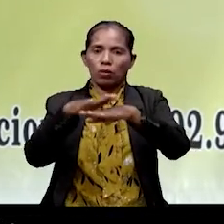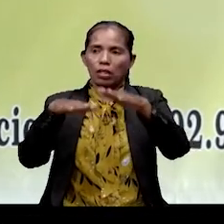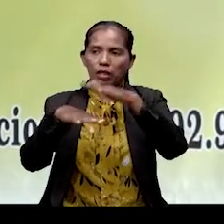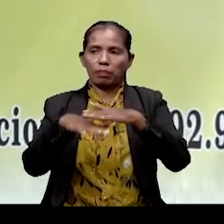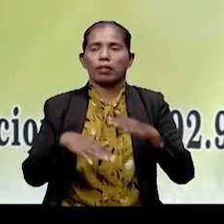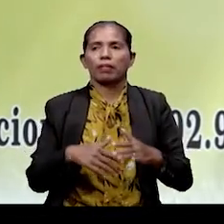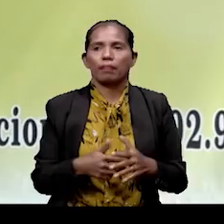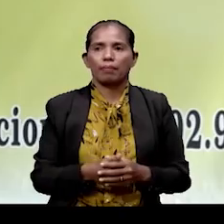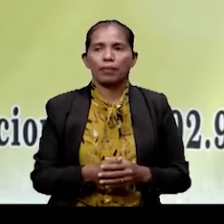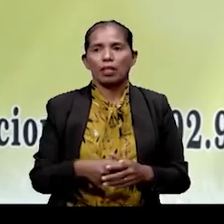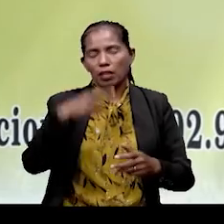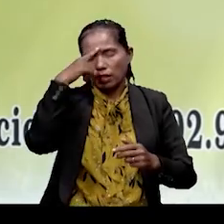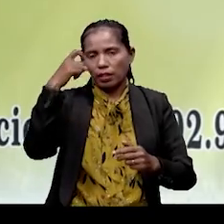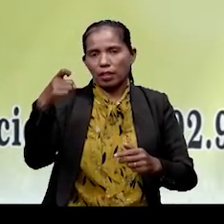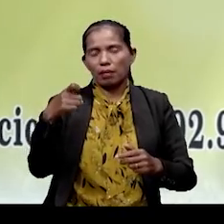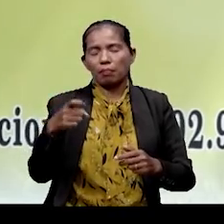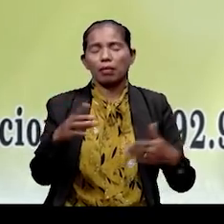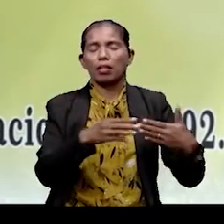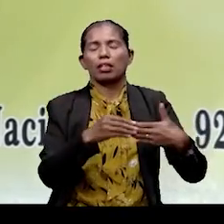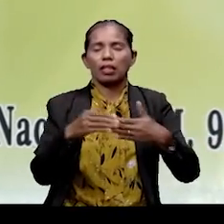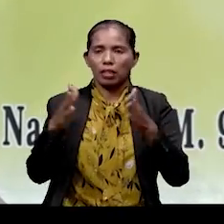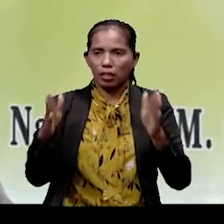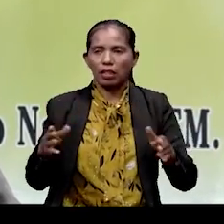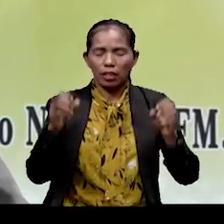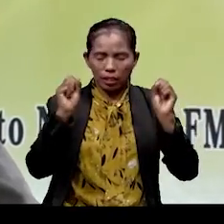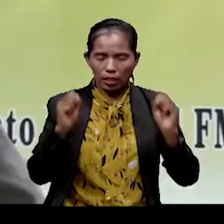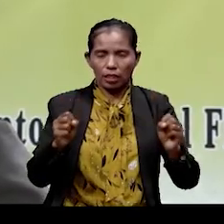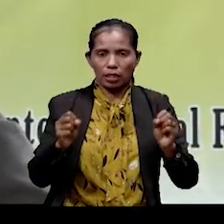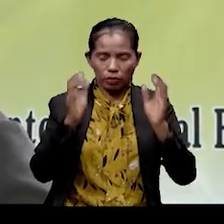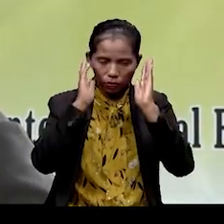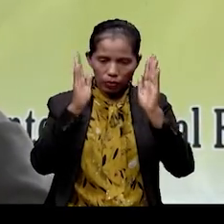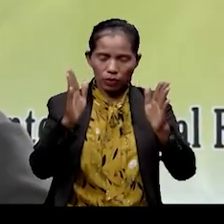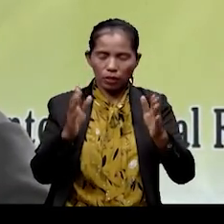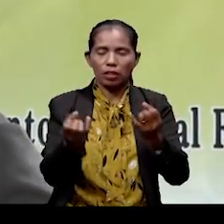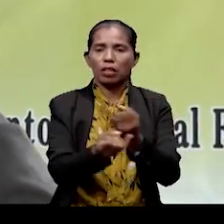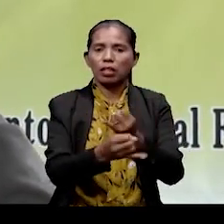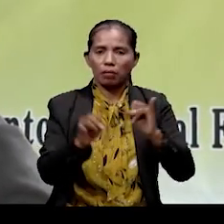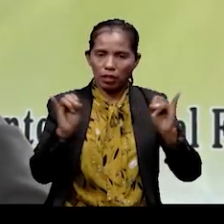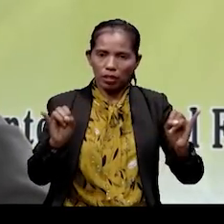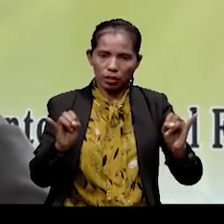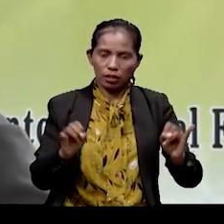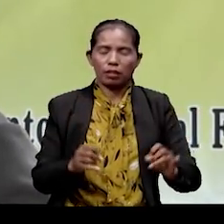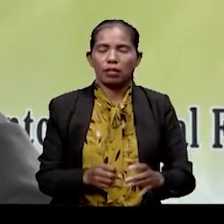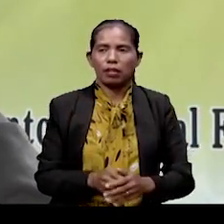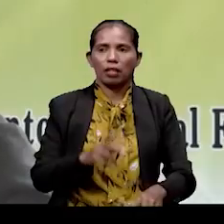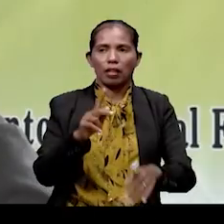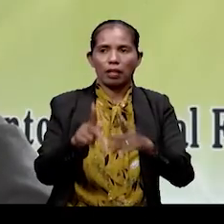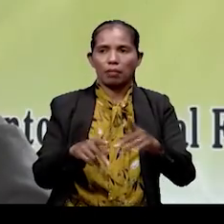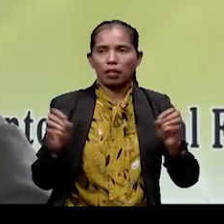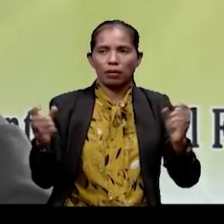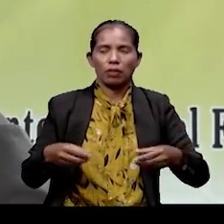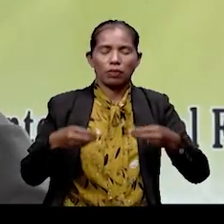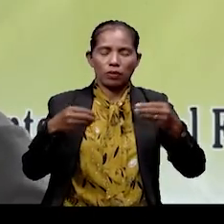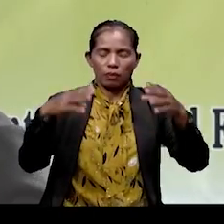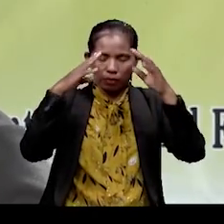Tamba ukun nene tem que ser conquista hanesan mas ukun rasikane conquista e mala fo hanesa presente